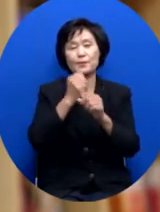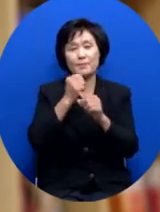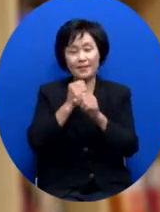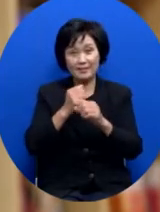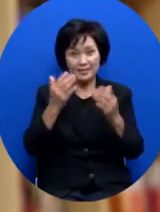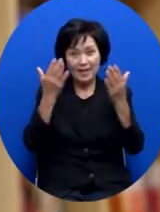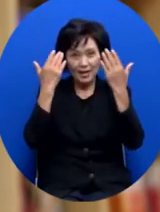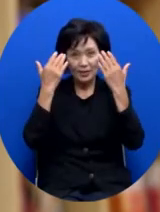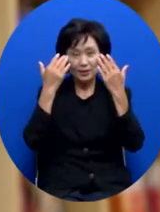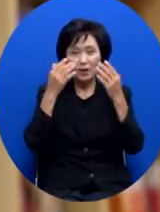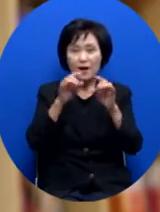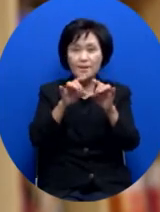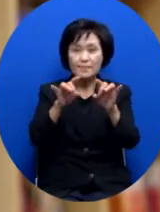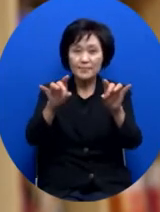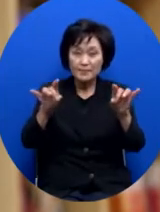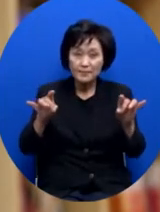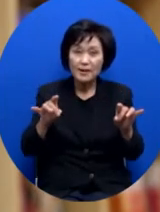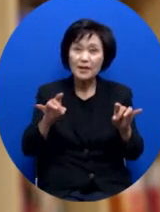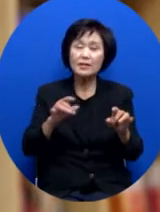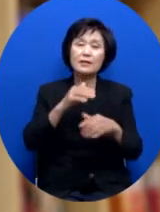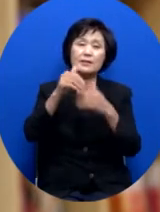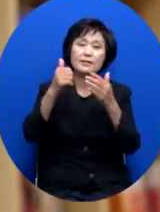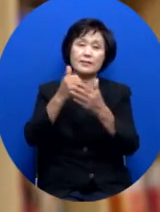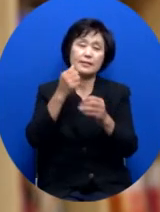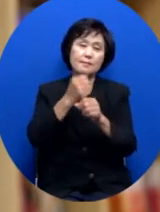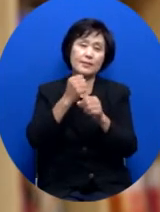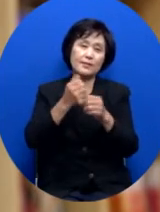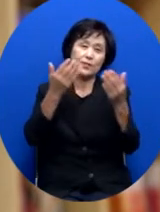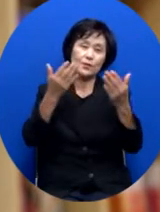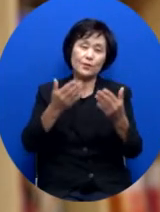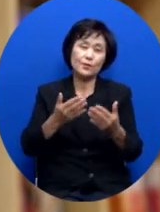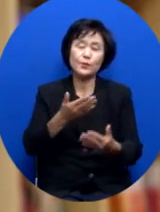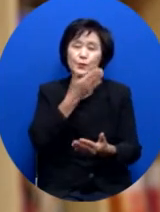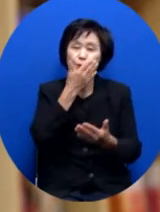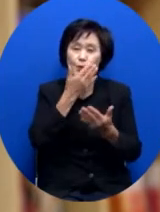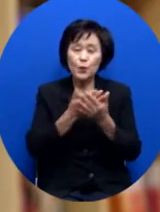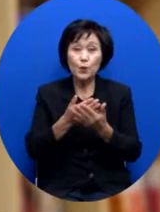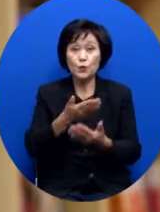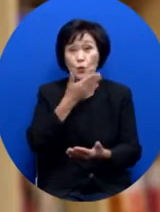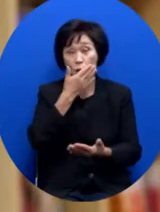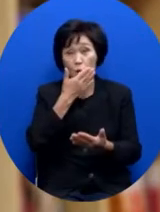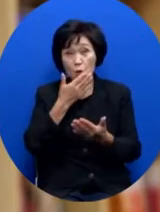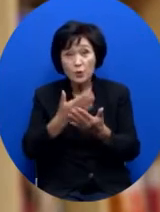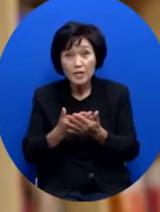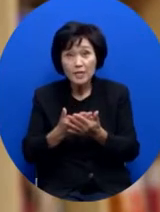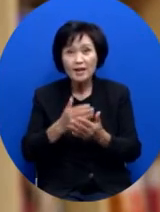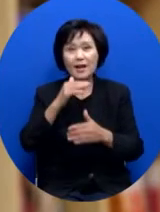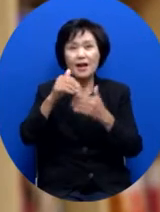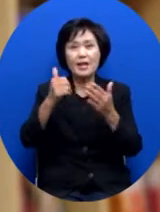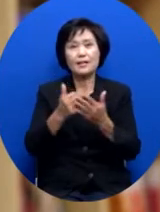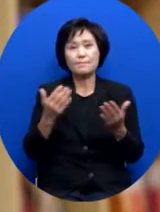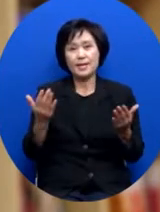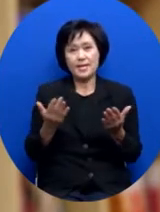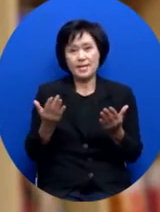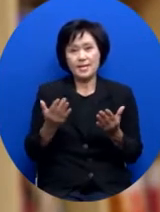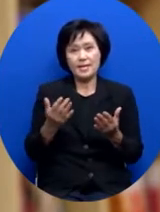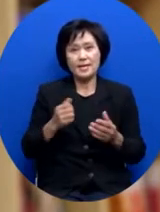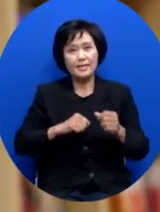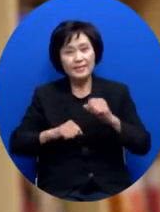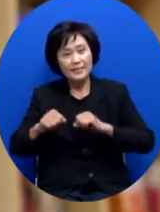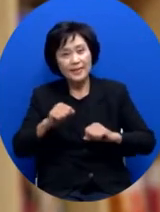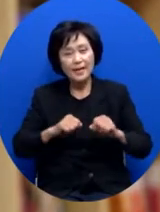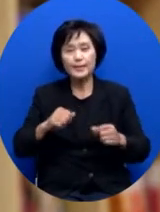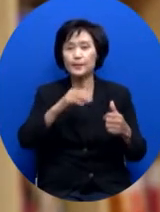한명 한명에 개개인의 하나님만 듯이 너무 소중하고 아름다운 한명 한명에 하나님의 일하심을 과 부르심과